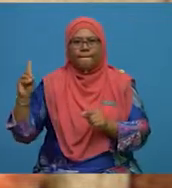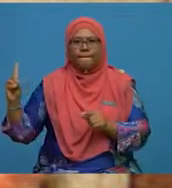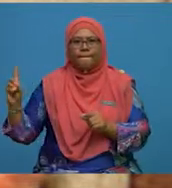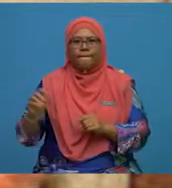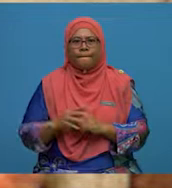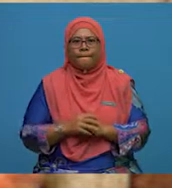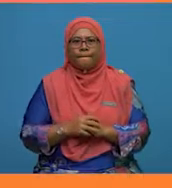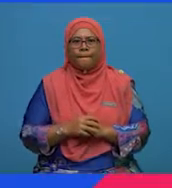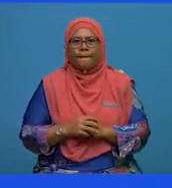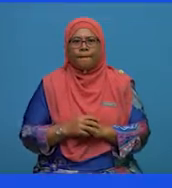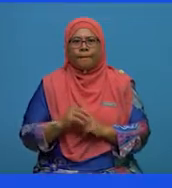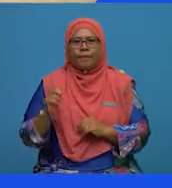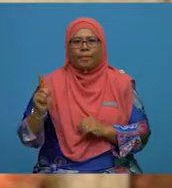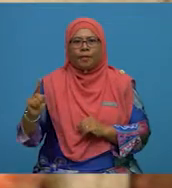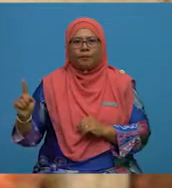Zaghlul.